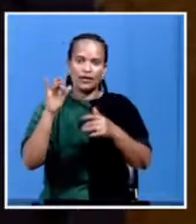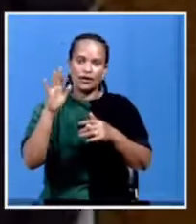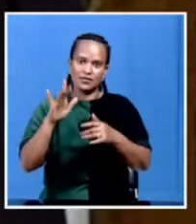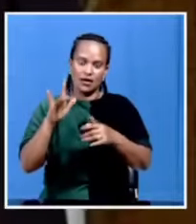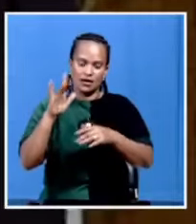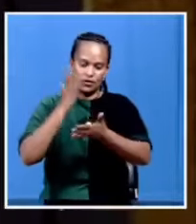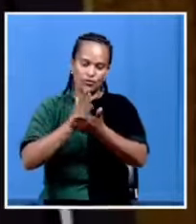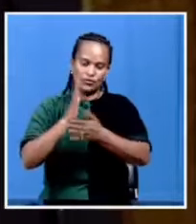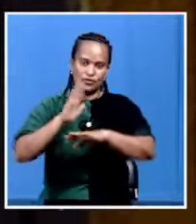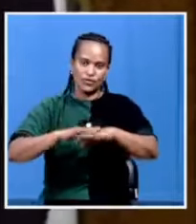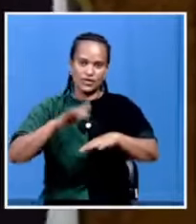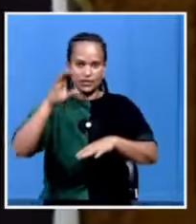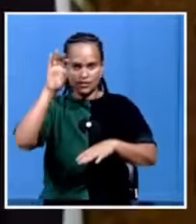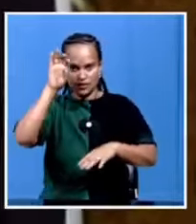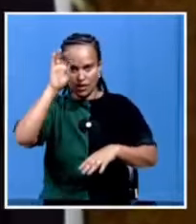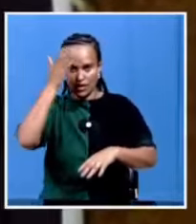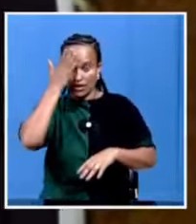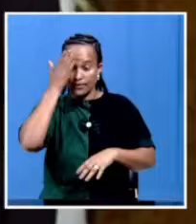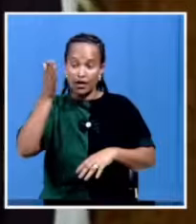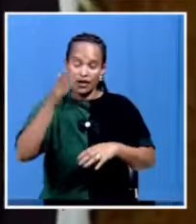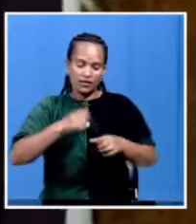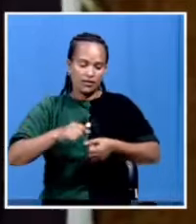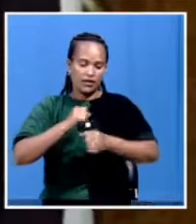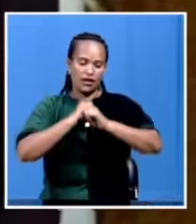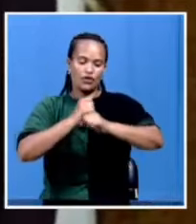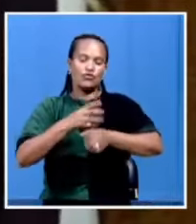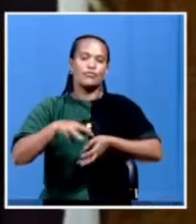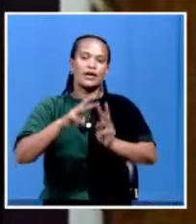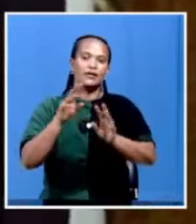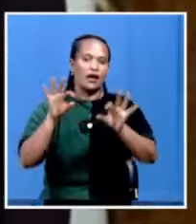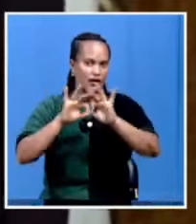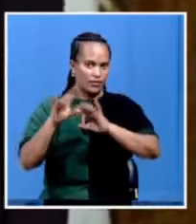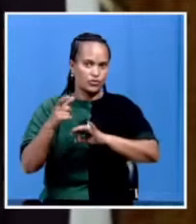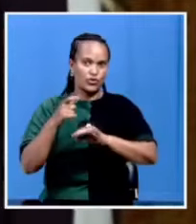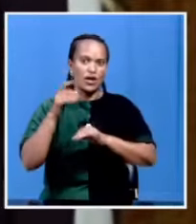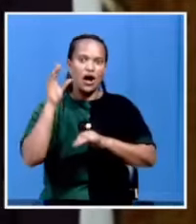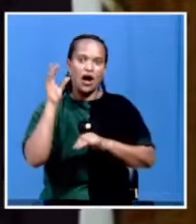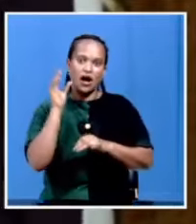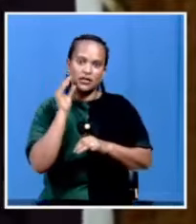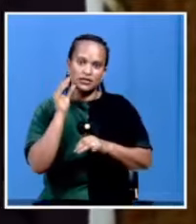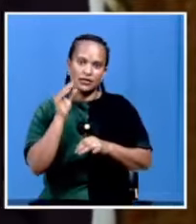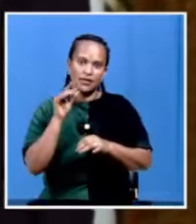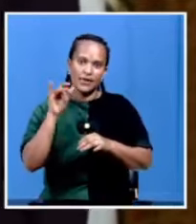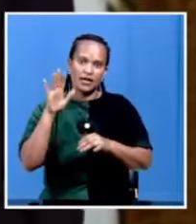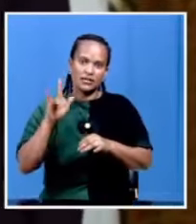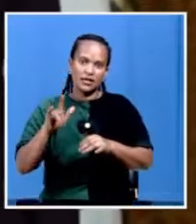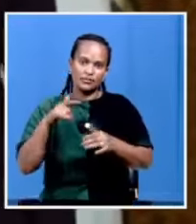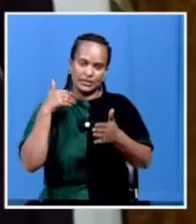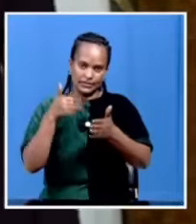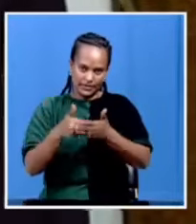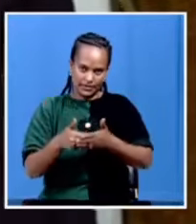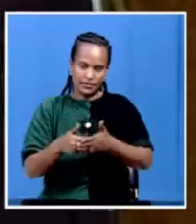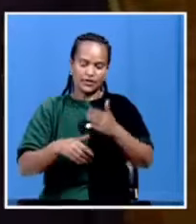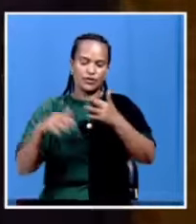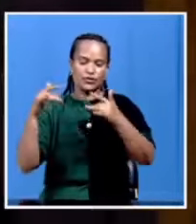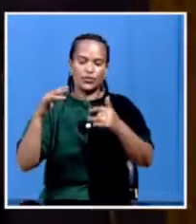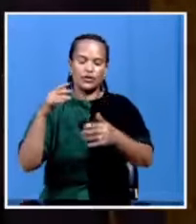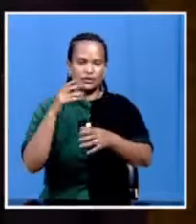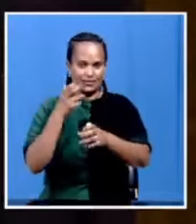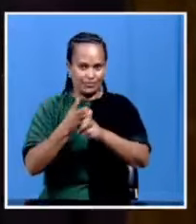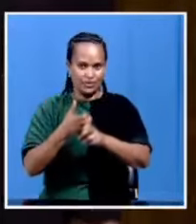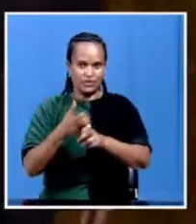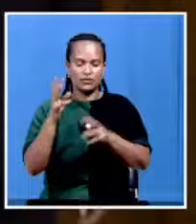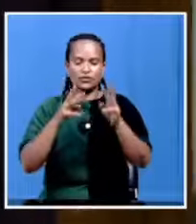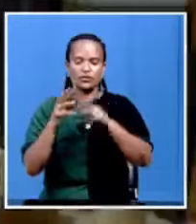لوام إسرائيل نبعلات كلا خلولو منقدي أقداس كمزخونا زقالات هاريس أب غازا بزبت أح كوينات كبير